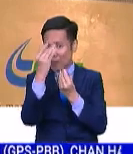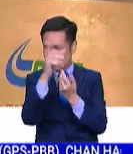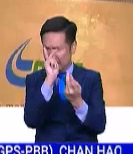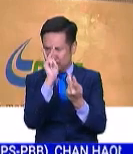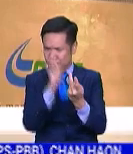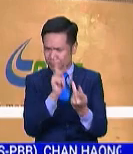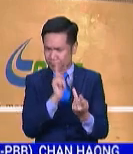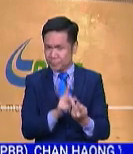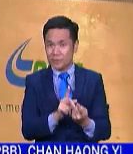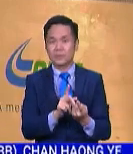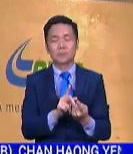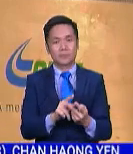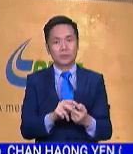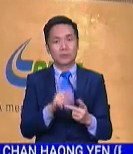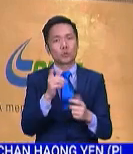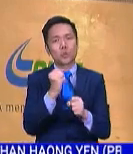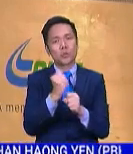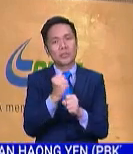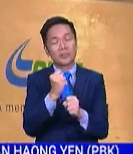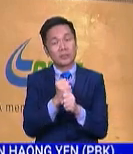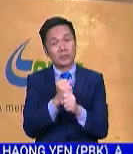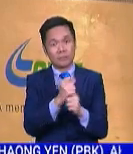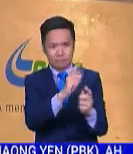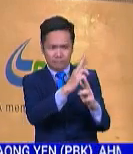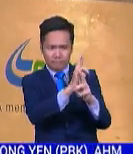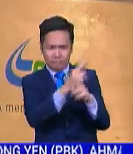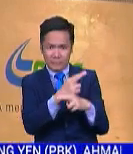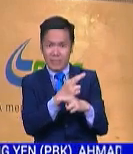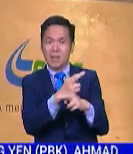operasi harian dan penyelenggaraan